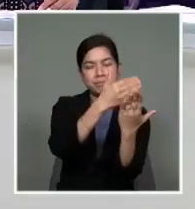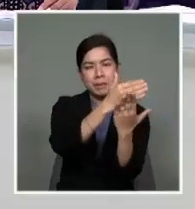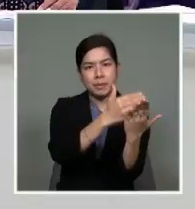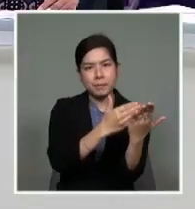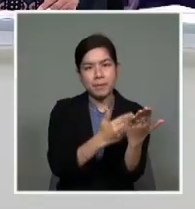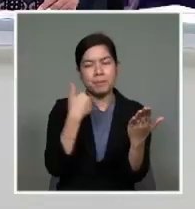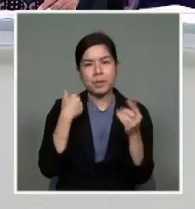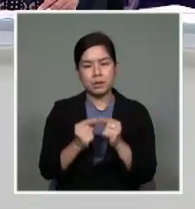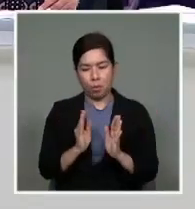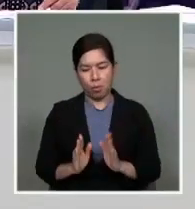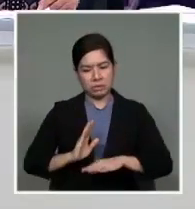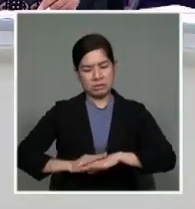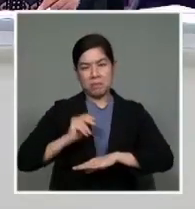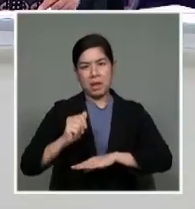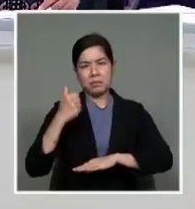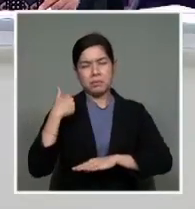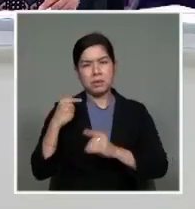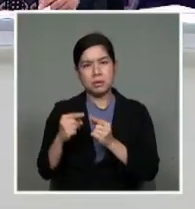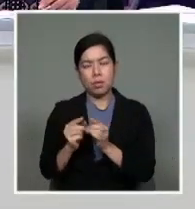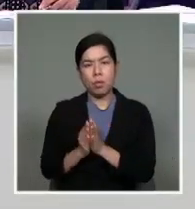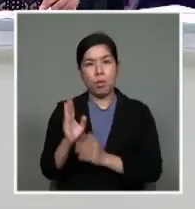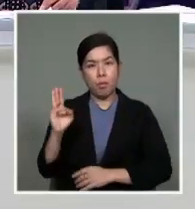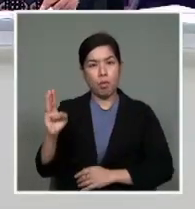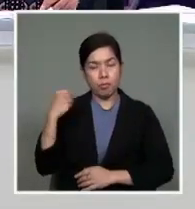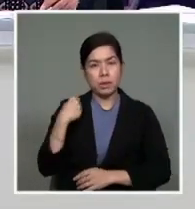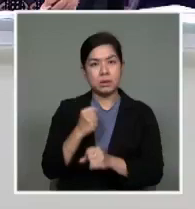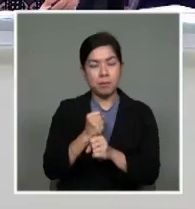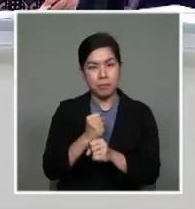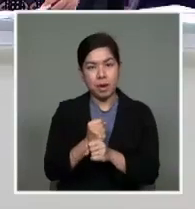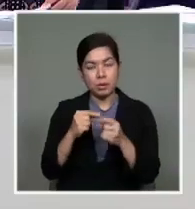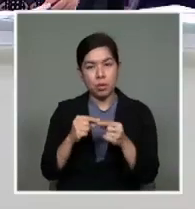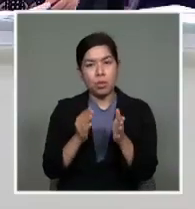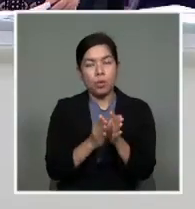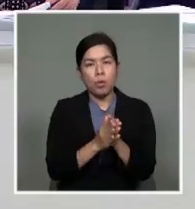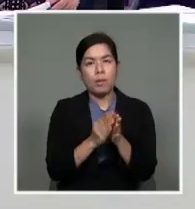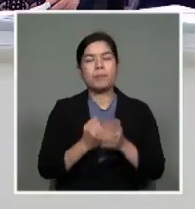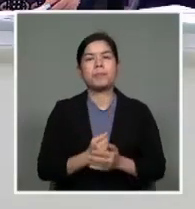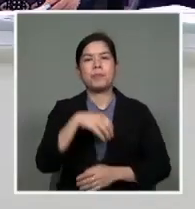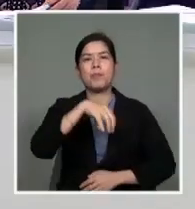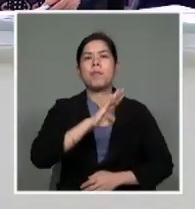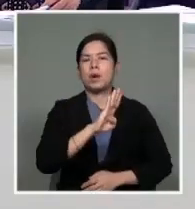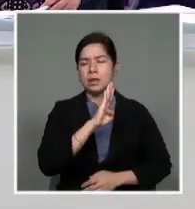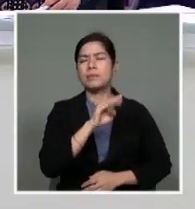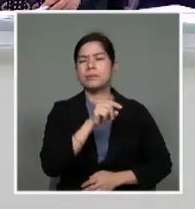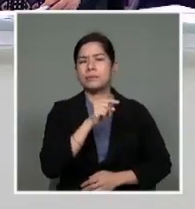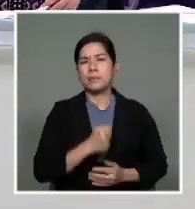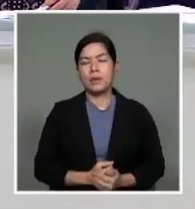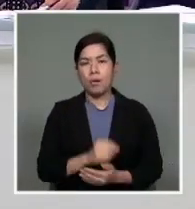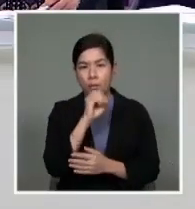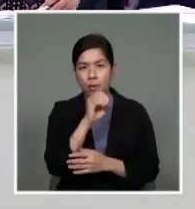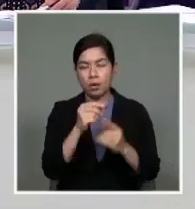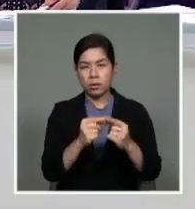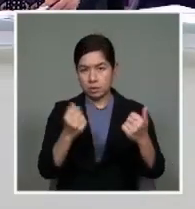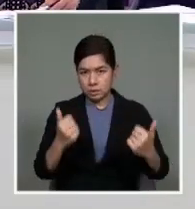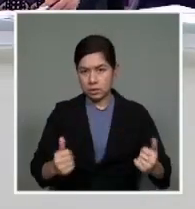รายชื่อเป็นที่เรียบร้อยแล้วนะคะที่จะไปทำงานคู่กับทางบริษัท EY แล้วก็เบเกอร์ที่ปรึกษาวงในเองก็เปิดเผยนะคะว่ามีความ